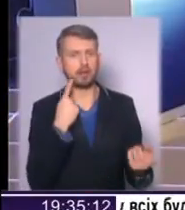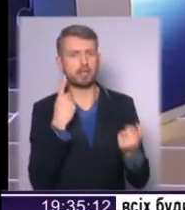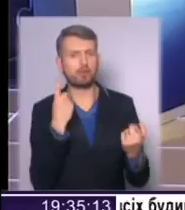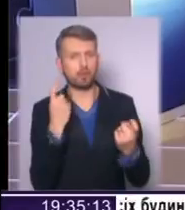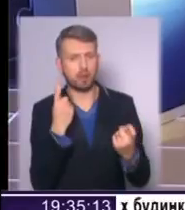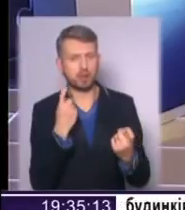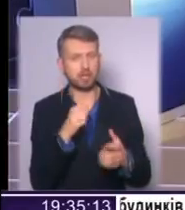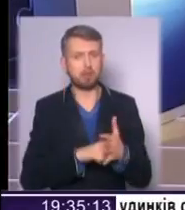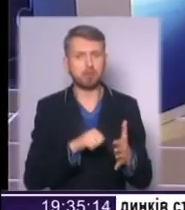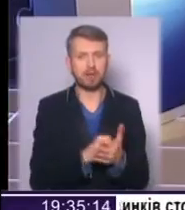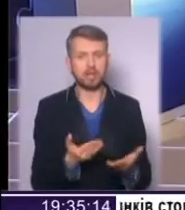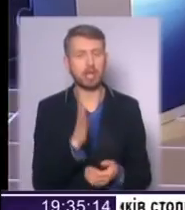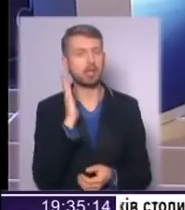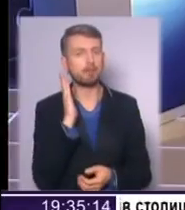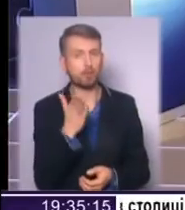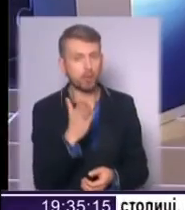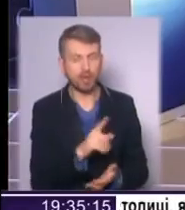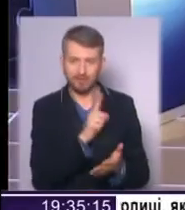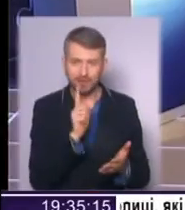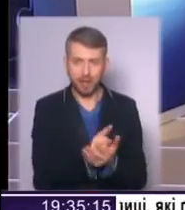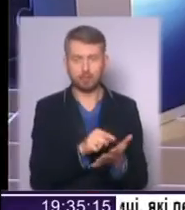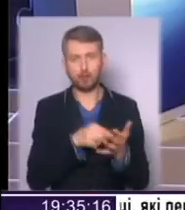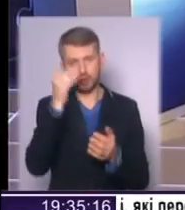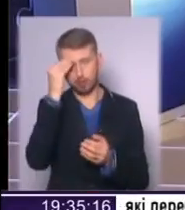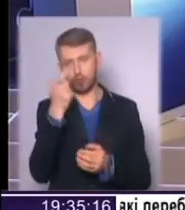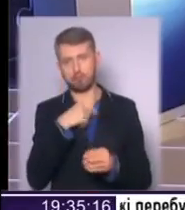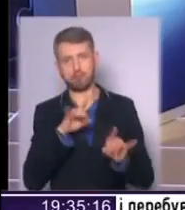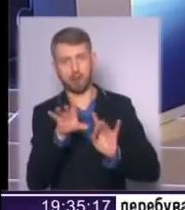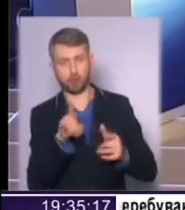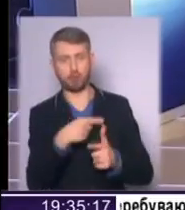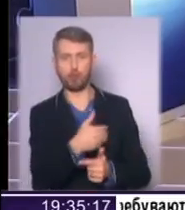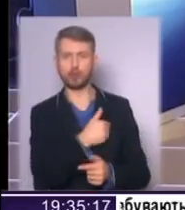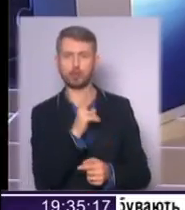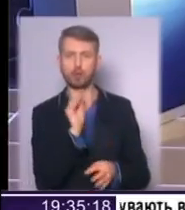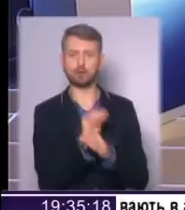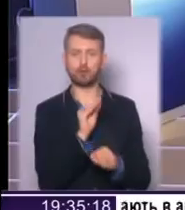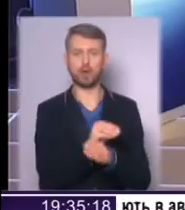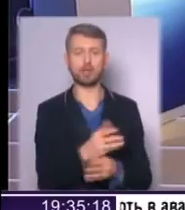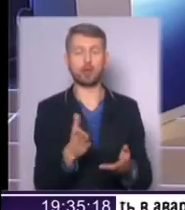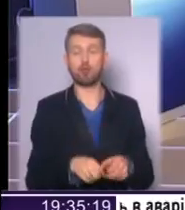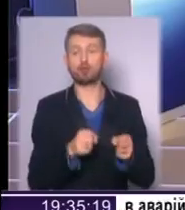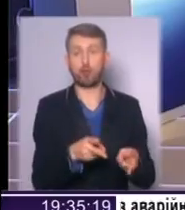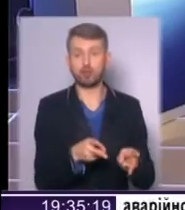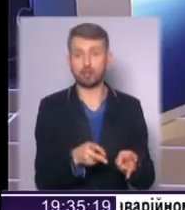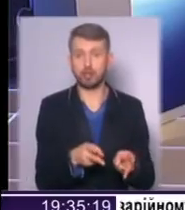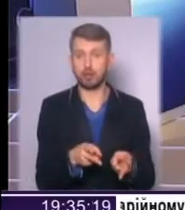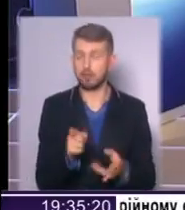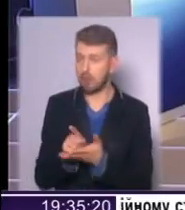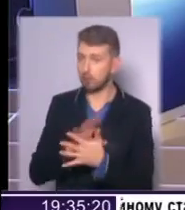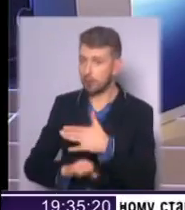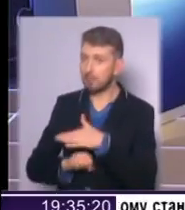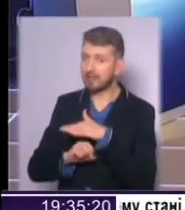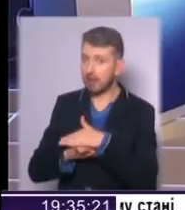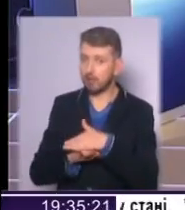інформаційний привід, який буде вдалим з точки зору піару, або ти дійсно хочеш когось звинуватити в якомусь злочині, то має бути підстави,